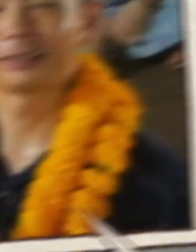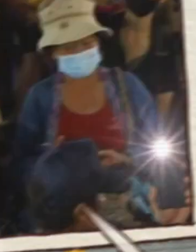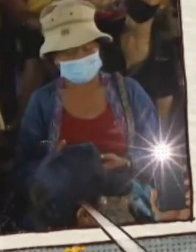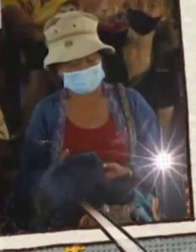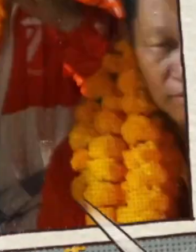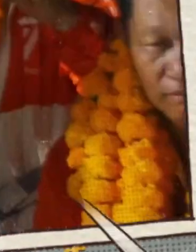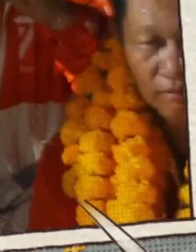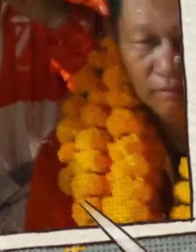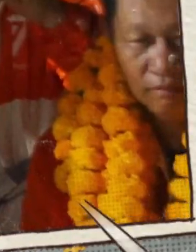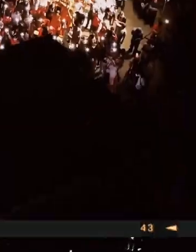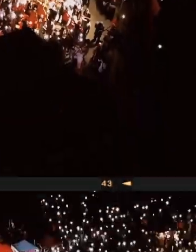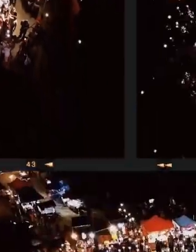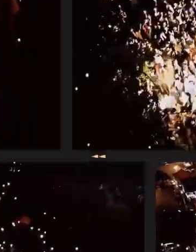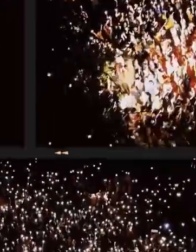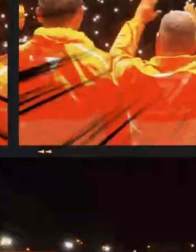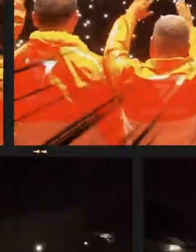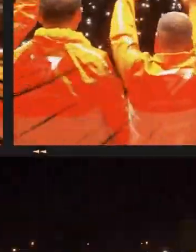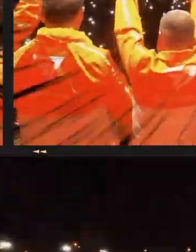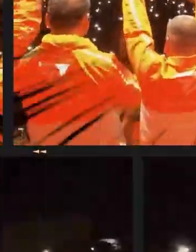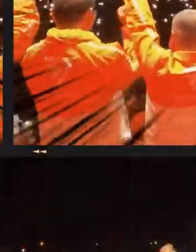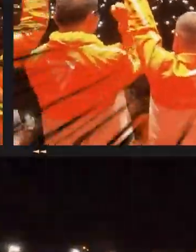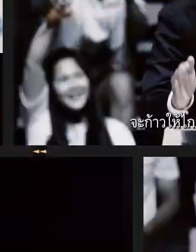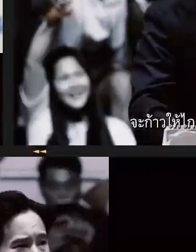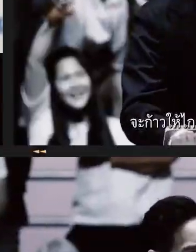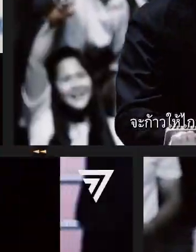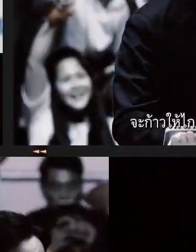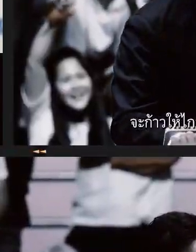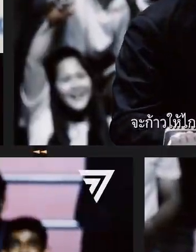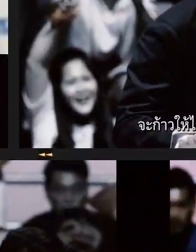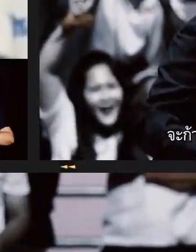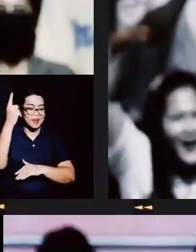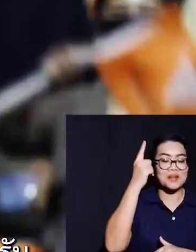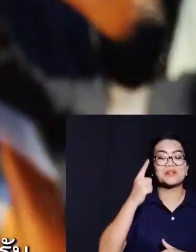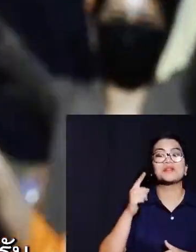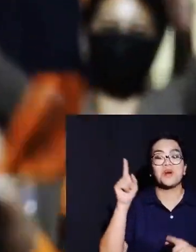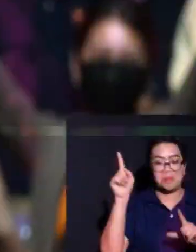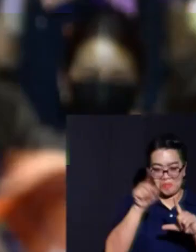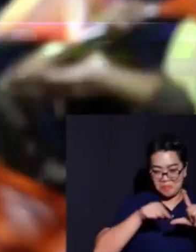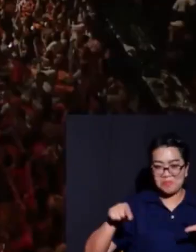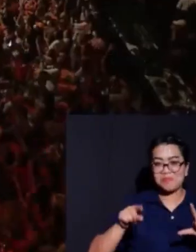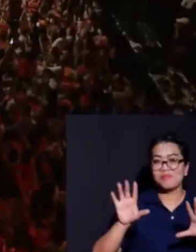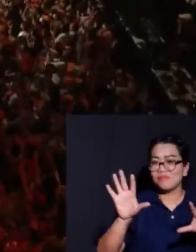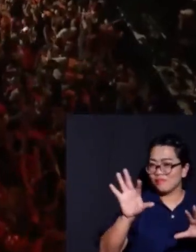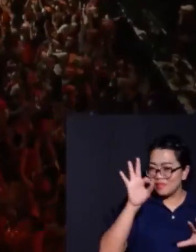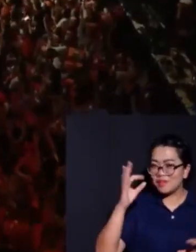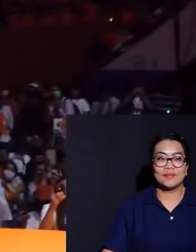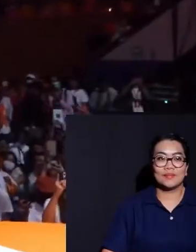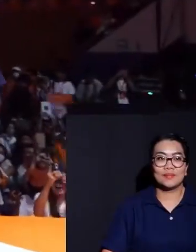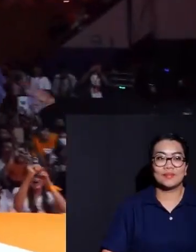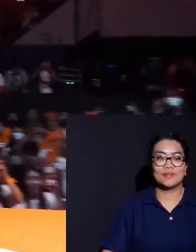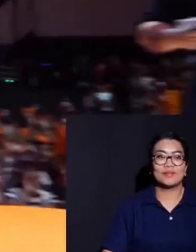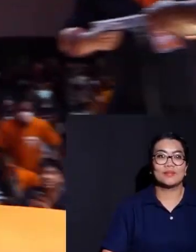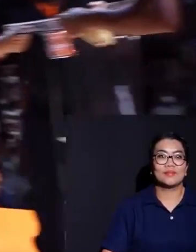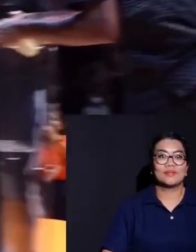เหลอนน